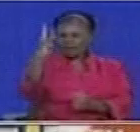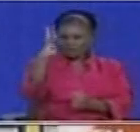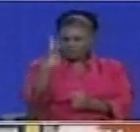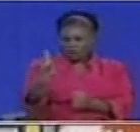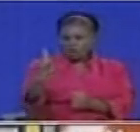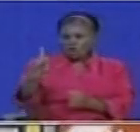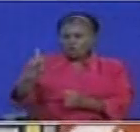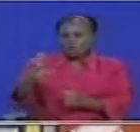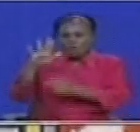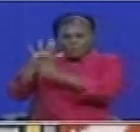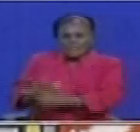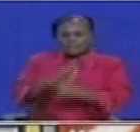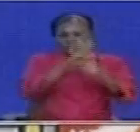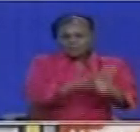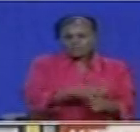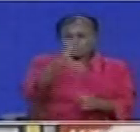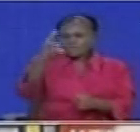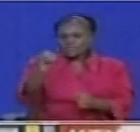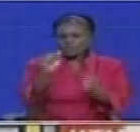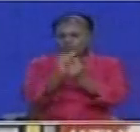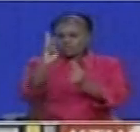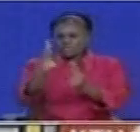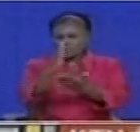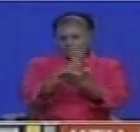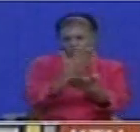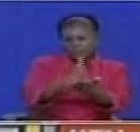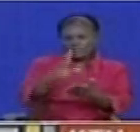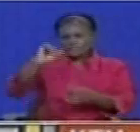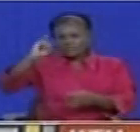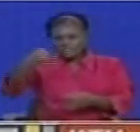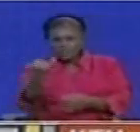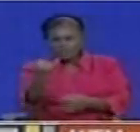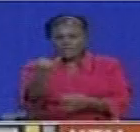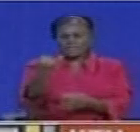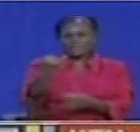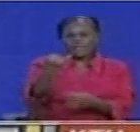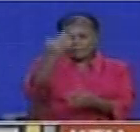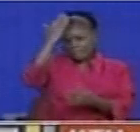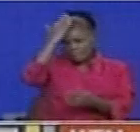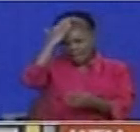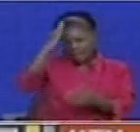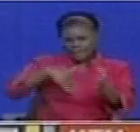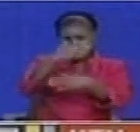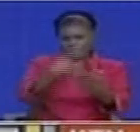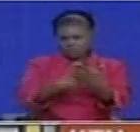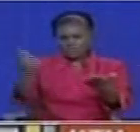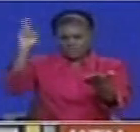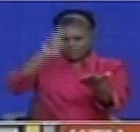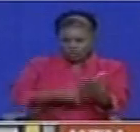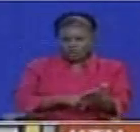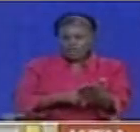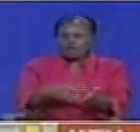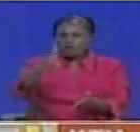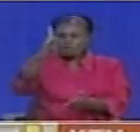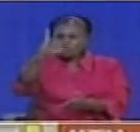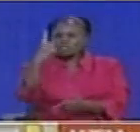torture. In 2014, between January and Monday this week, we have recorded 41 cases of